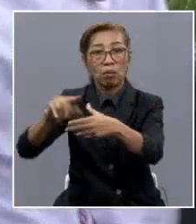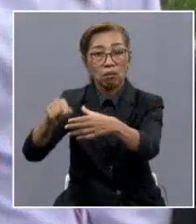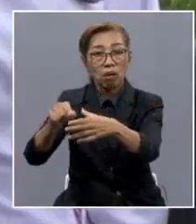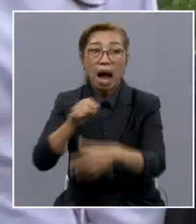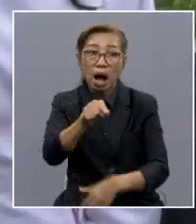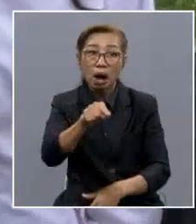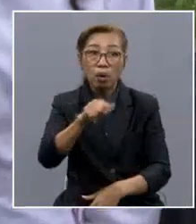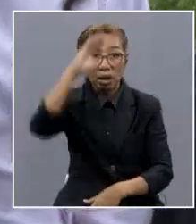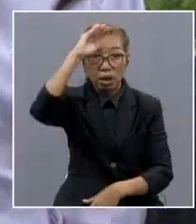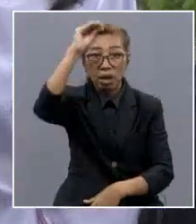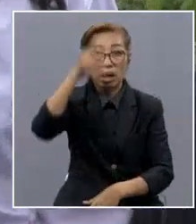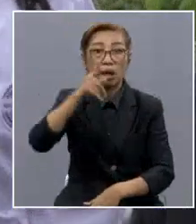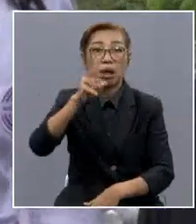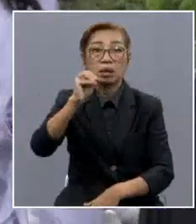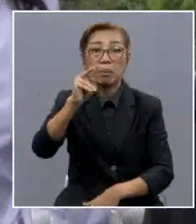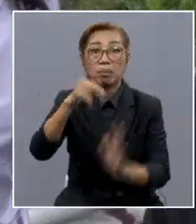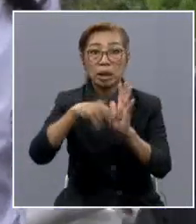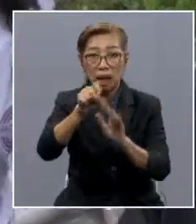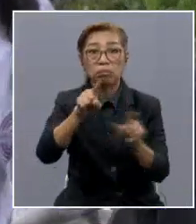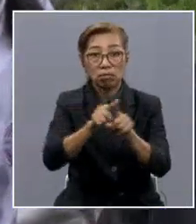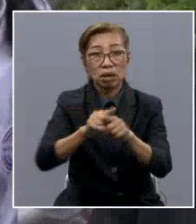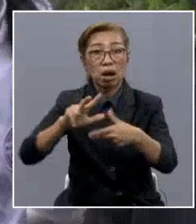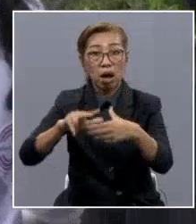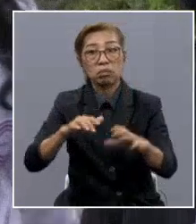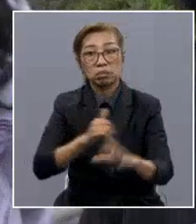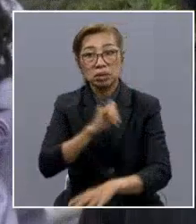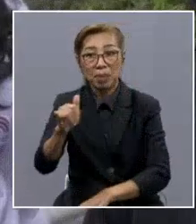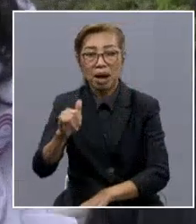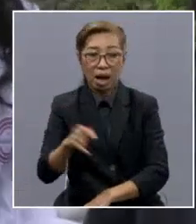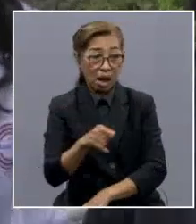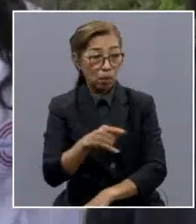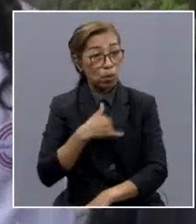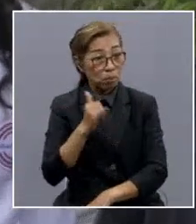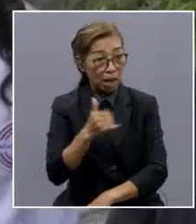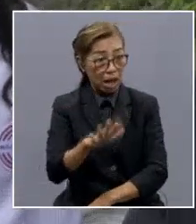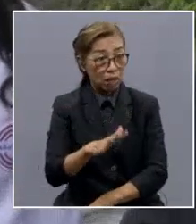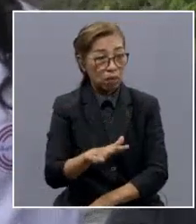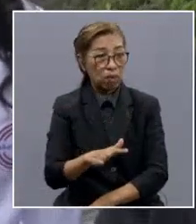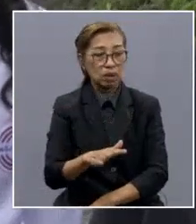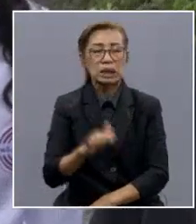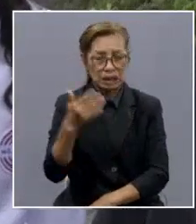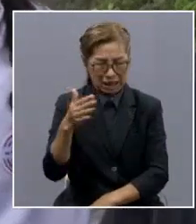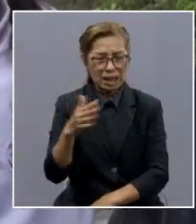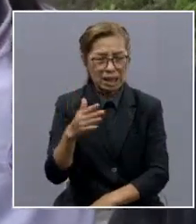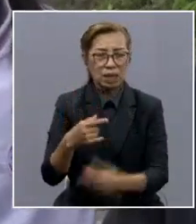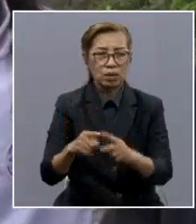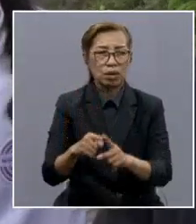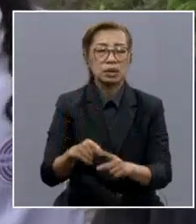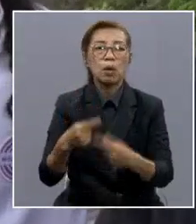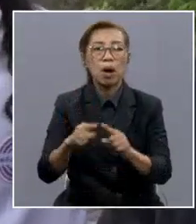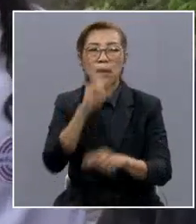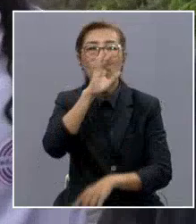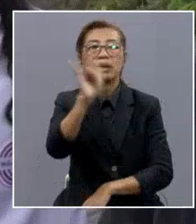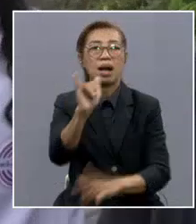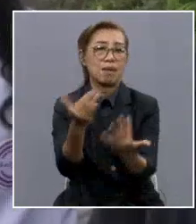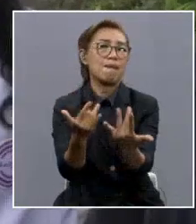อคะ ก็คือเขารอจังหวะอยู่เหมือนกันแต่คือภาพอ่ะชัดเจน แต่แค่ยังไม่ได้เปิดตัว ใช่ภาพอ่ะชัดเจนอยู่แล้วเนี่ยนะครับแต่ก็รอ